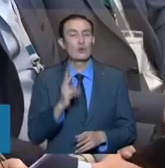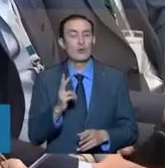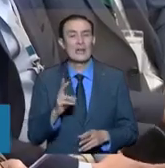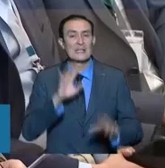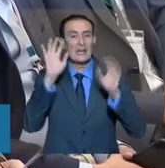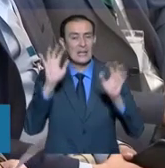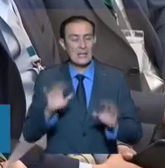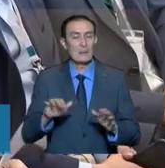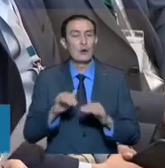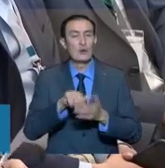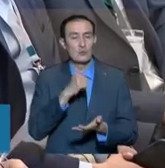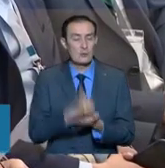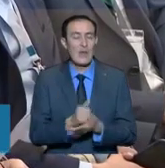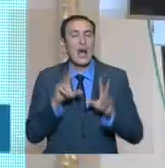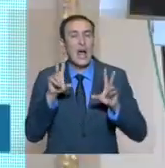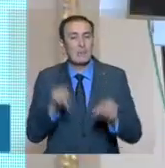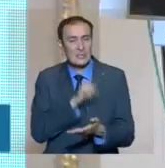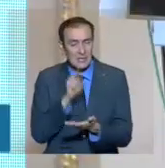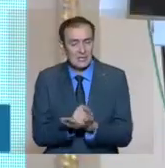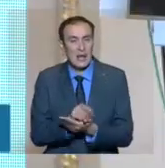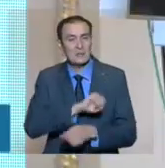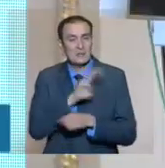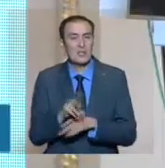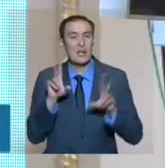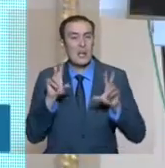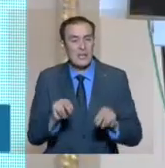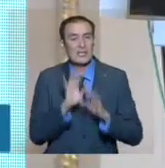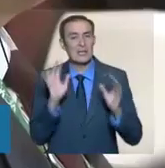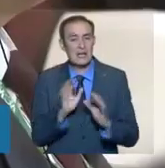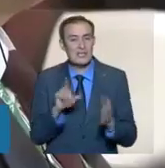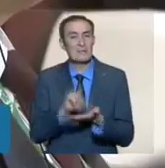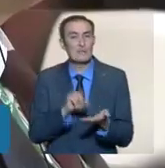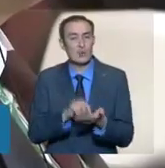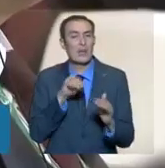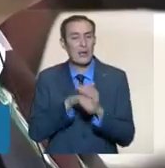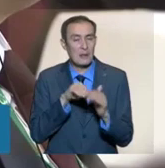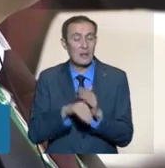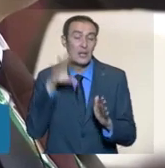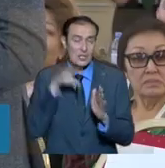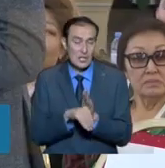на законодательном уровне взяла на себя обязательства по обеспечению гарантии сохранности пенсионных накоплений.